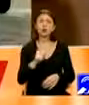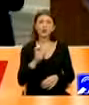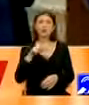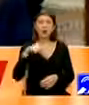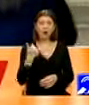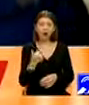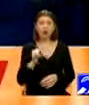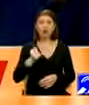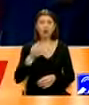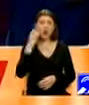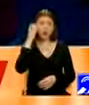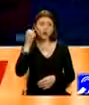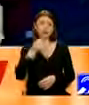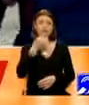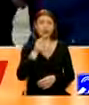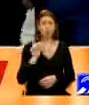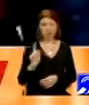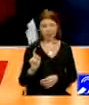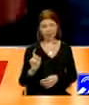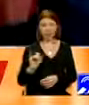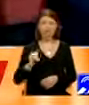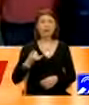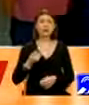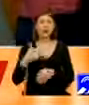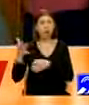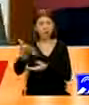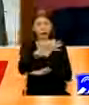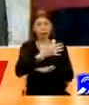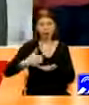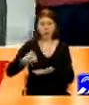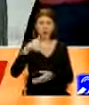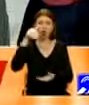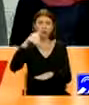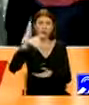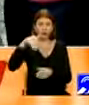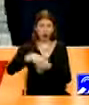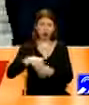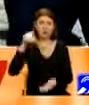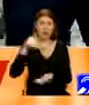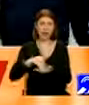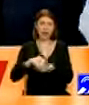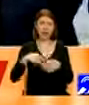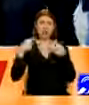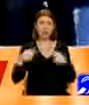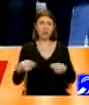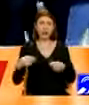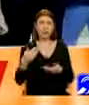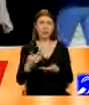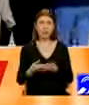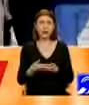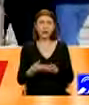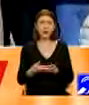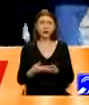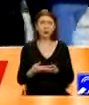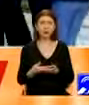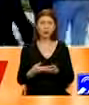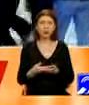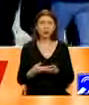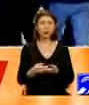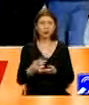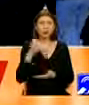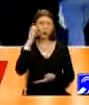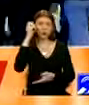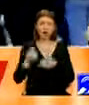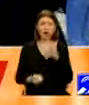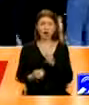și cabinetul propus de acesta să adune voturile necesare în Parlament pentru susținerea sa ca o formulă de